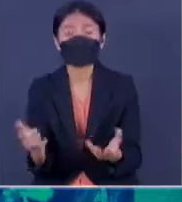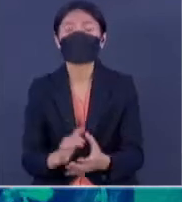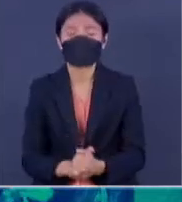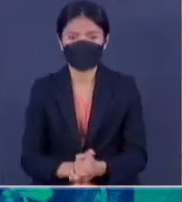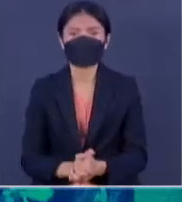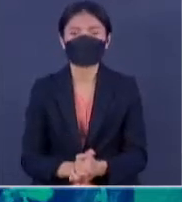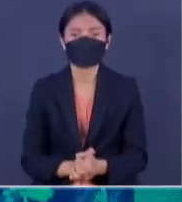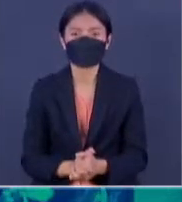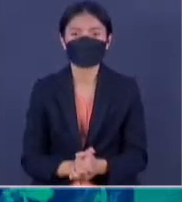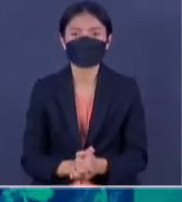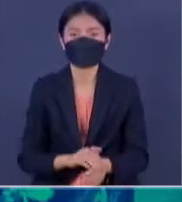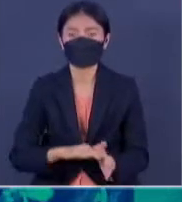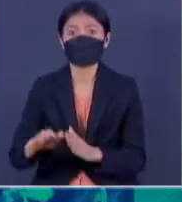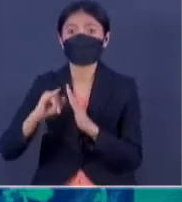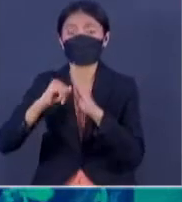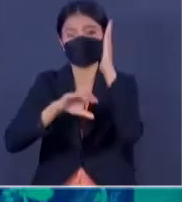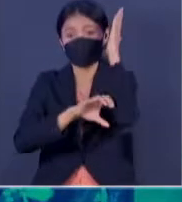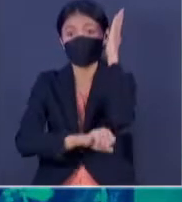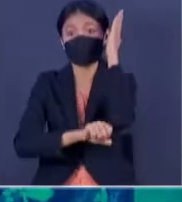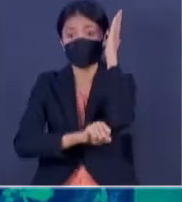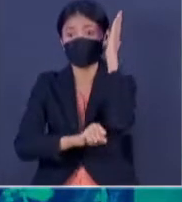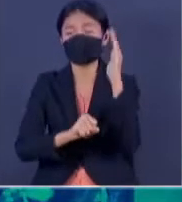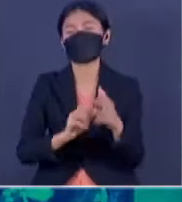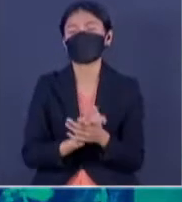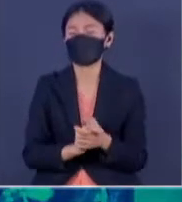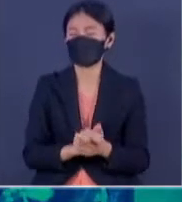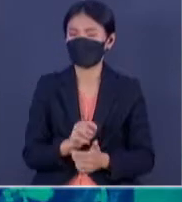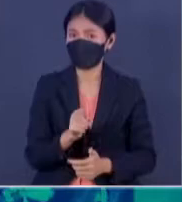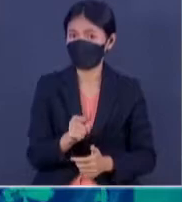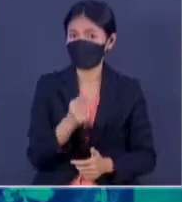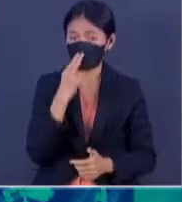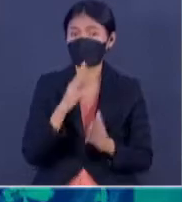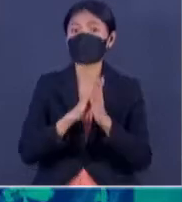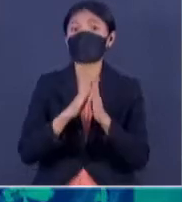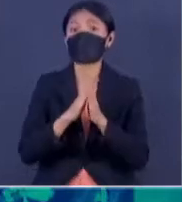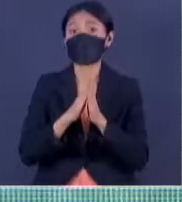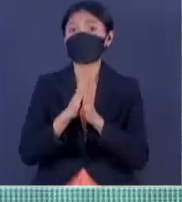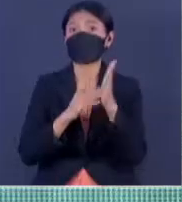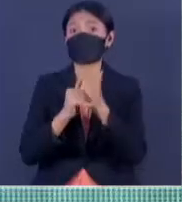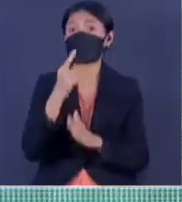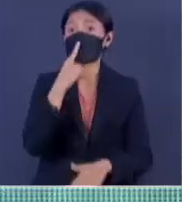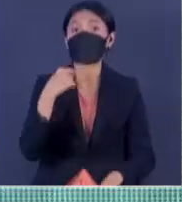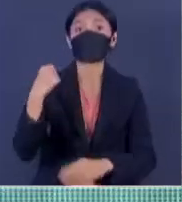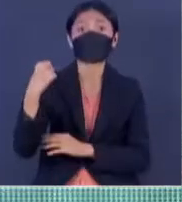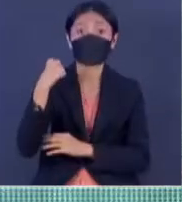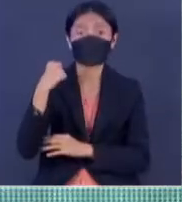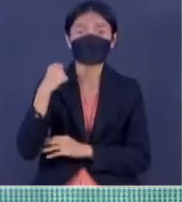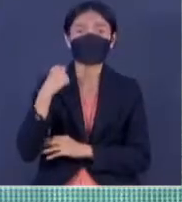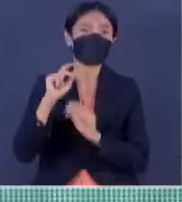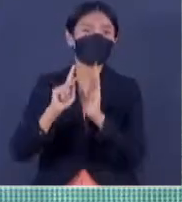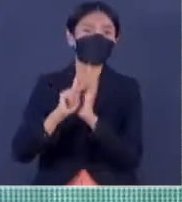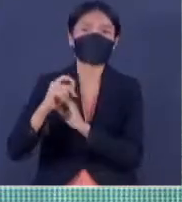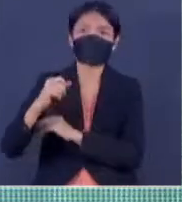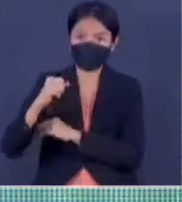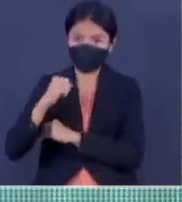พาคุณผู้ชมไปต่อกันที่จังหวัดสงขลานะคะถือว่าเป็น1จังหวัดค่ะที่ถูกจัดว่าเป็นพื้นที่สีแดงเข้มที่ต้องมีการควบคุมอย่างสูงสุดแ